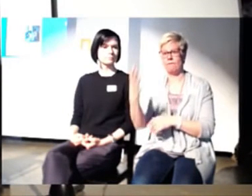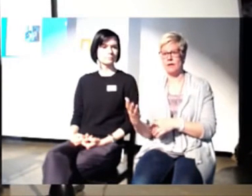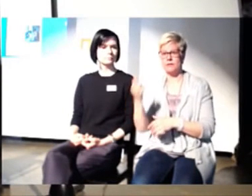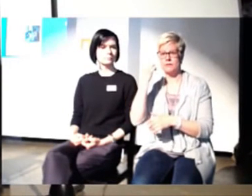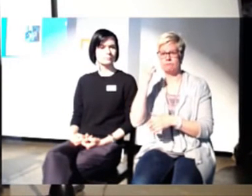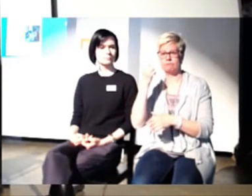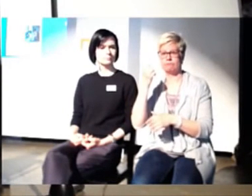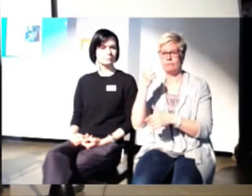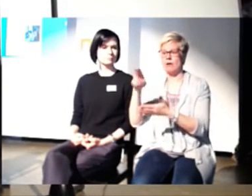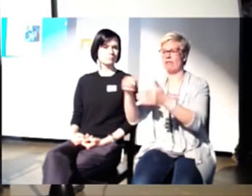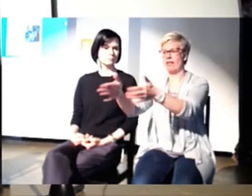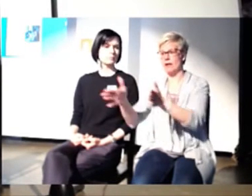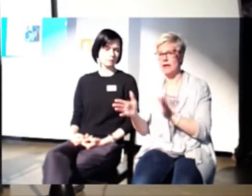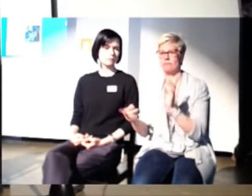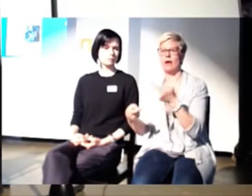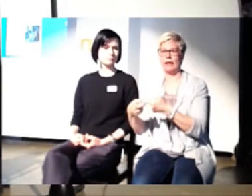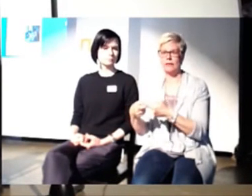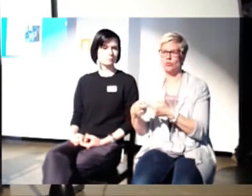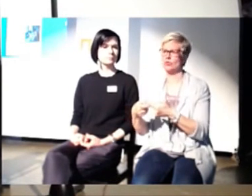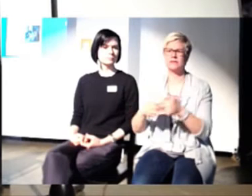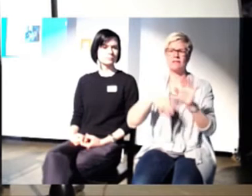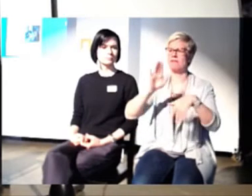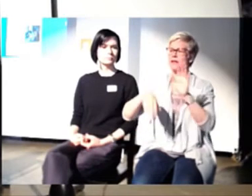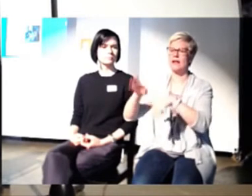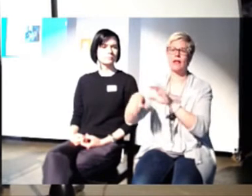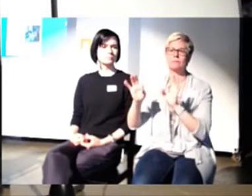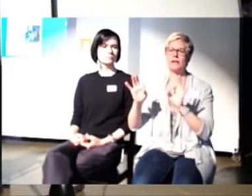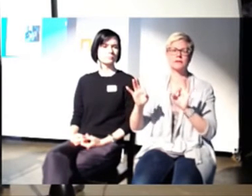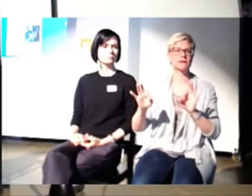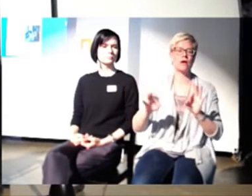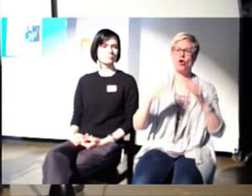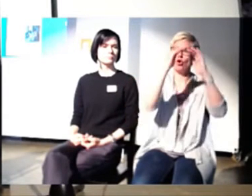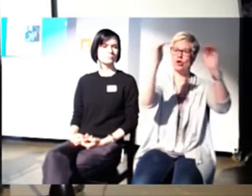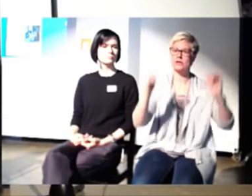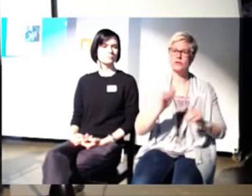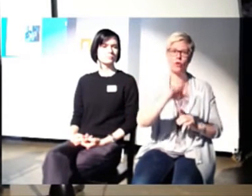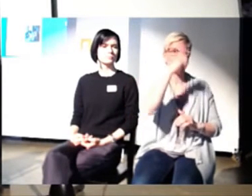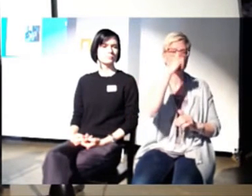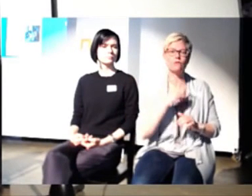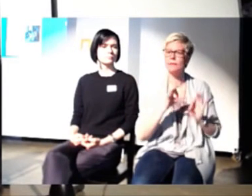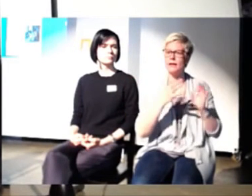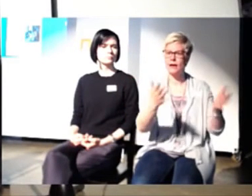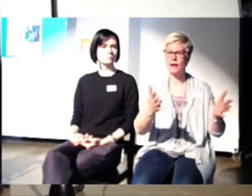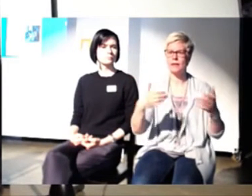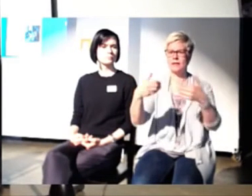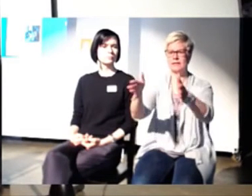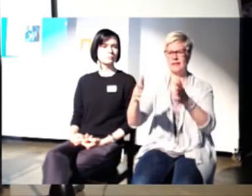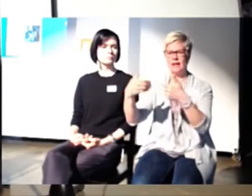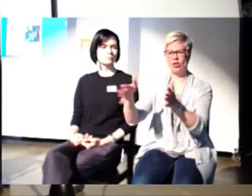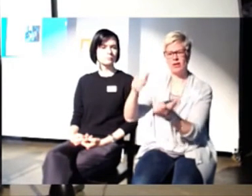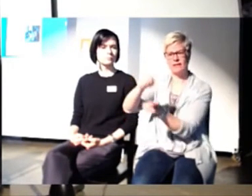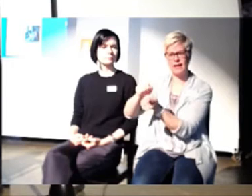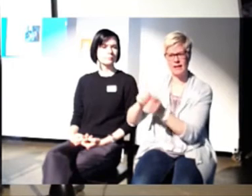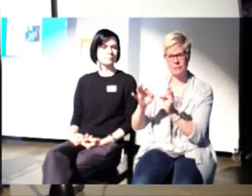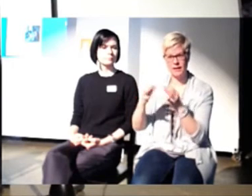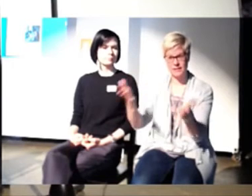liitetään. Eli se vaihtelee hyvin paljon, minkälaisia profiileja näillä organisaatioilla on, millaisia tiloja tai välineitä,